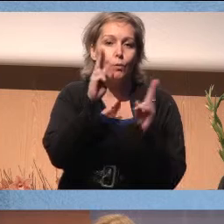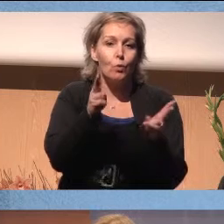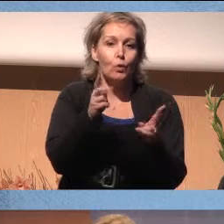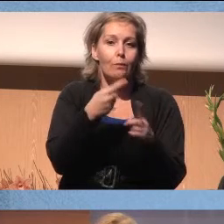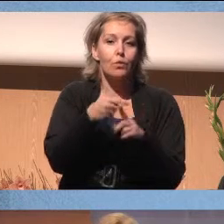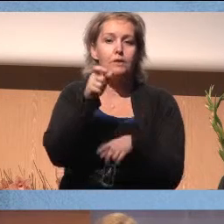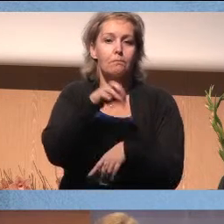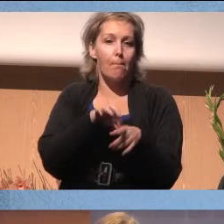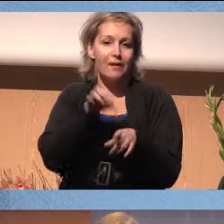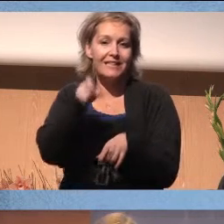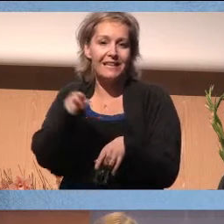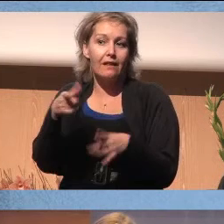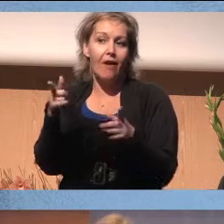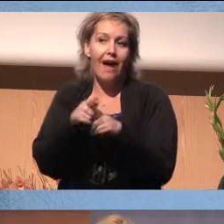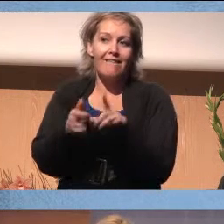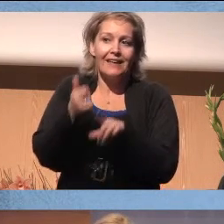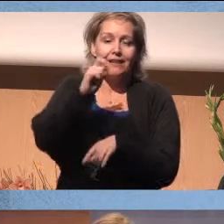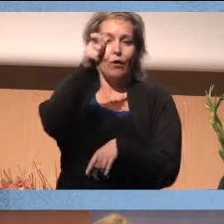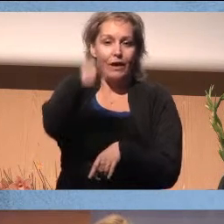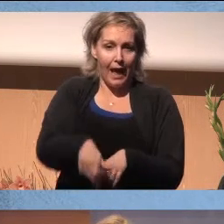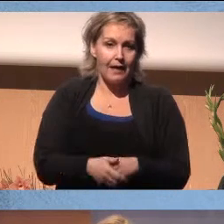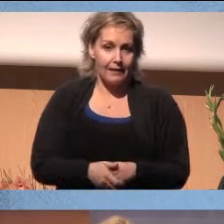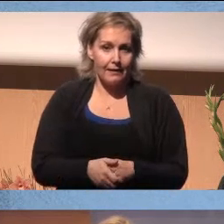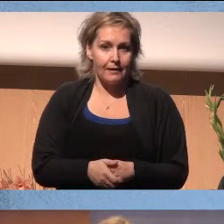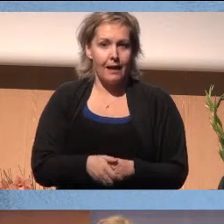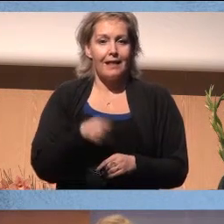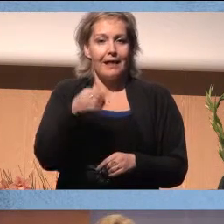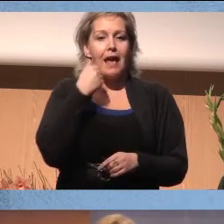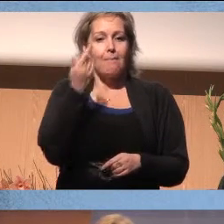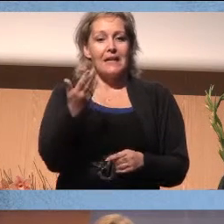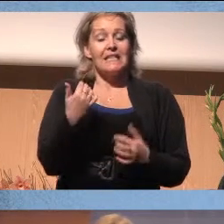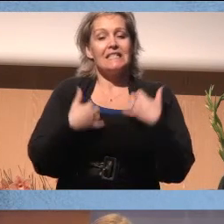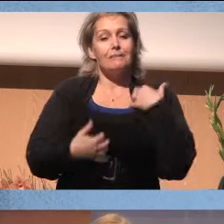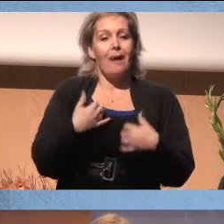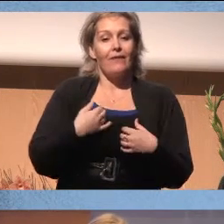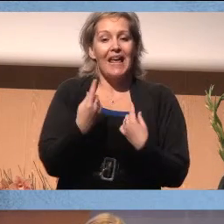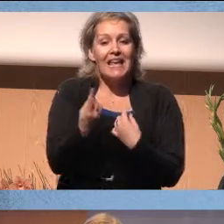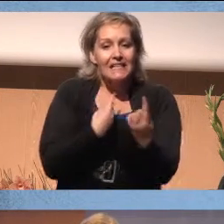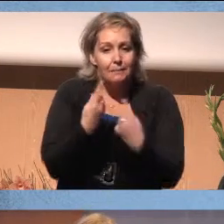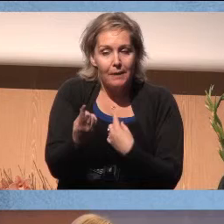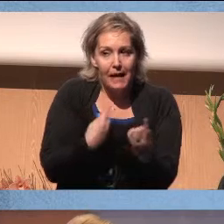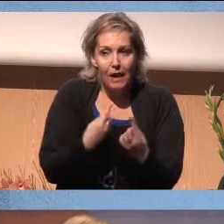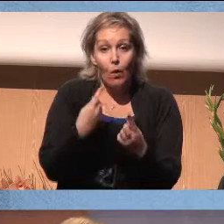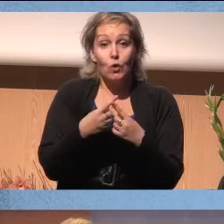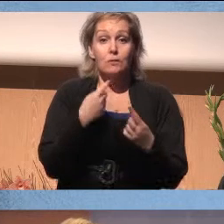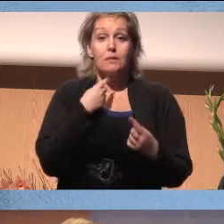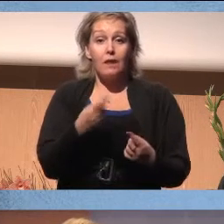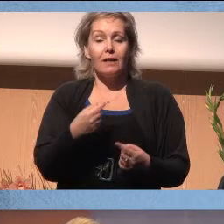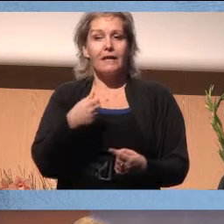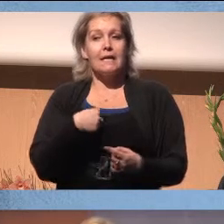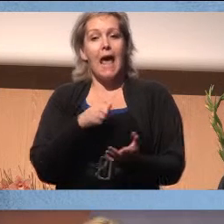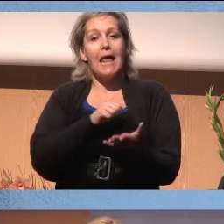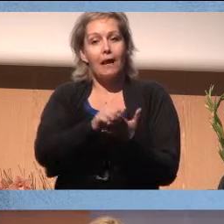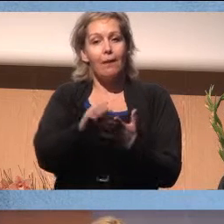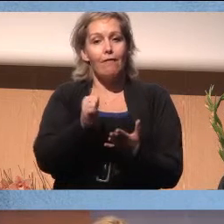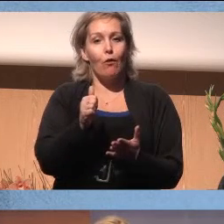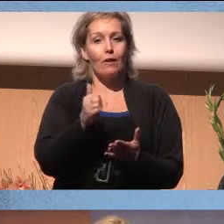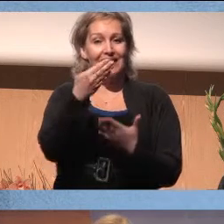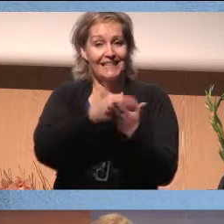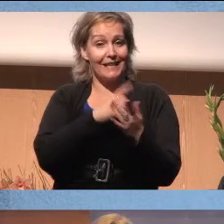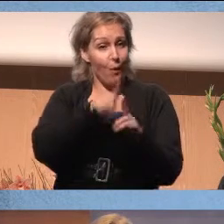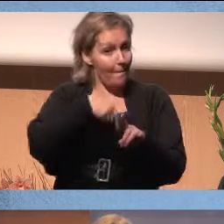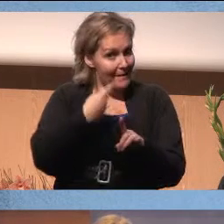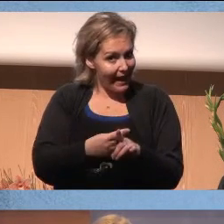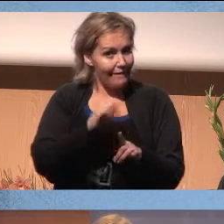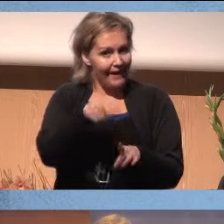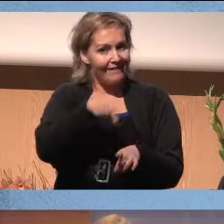brukere og pasienter om hva viktig for deg. Det blir spennende innspill, og som sagt, jeg reklamerer for siden nok en